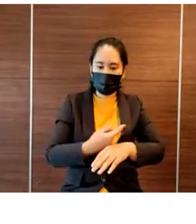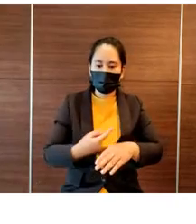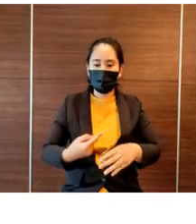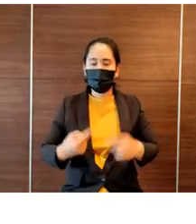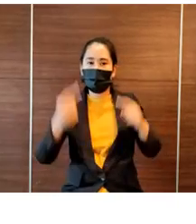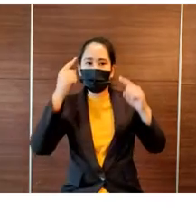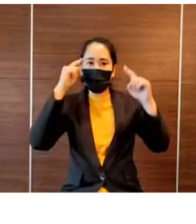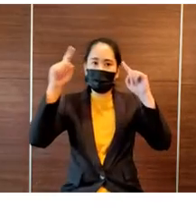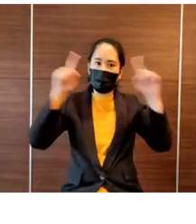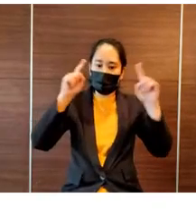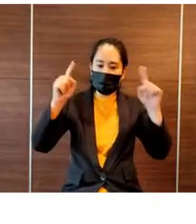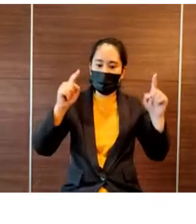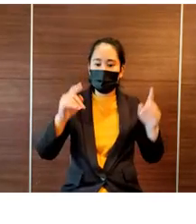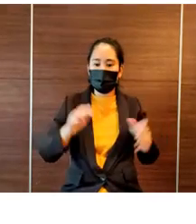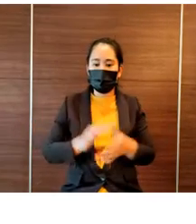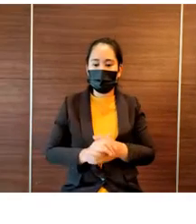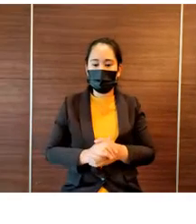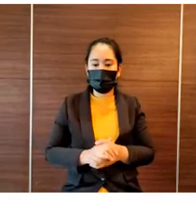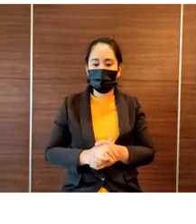ตับซีก็มา